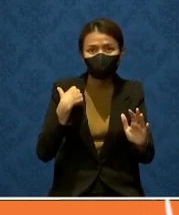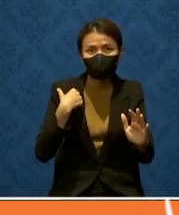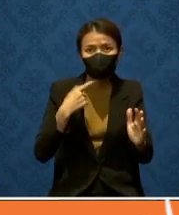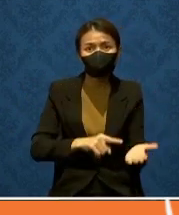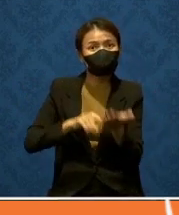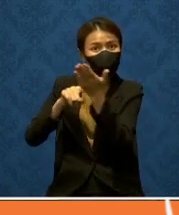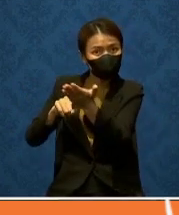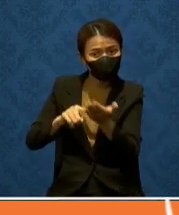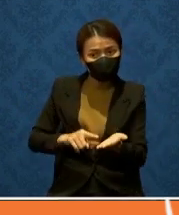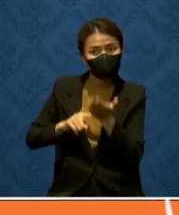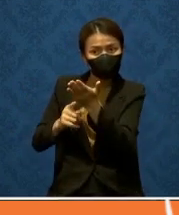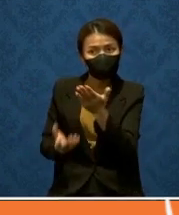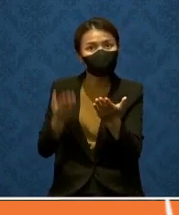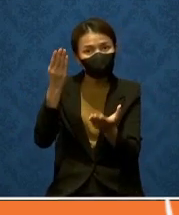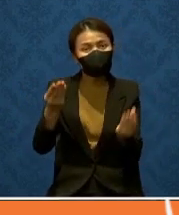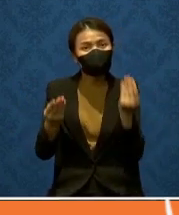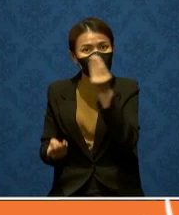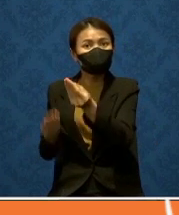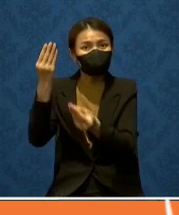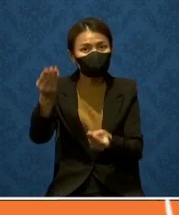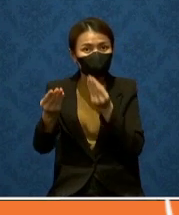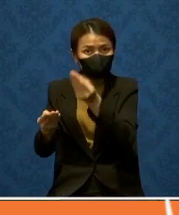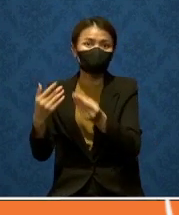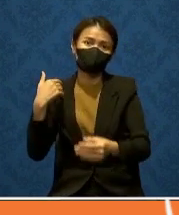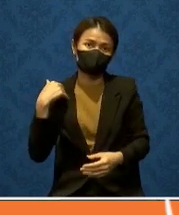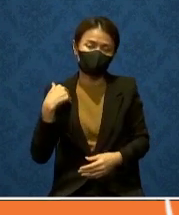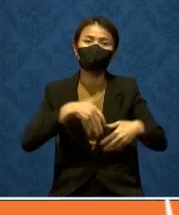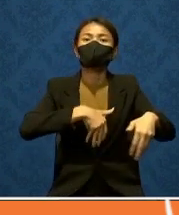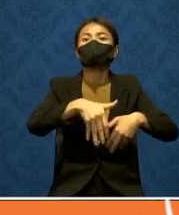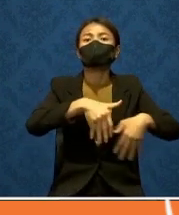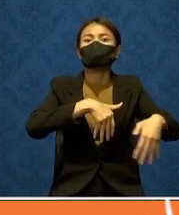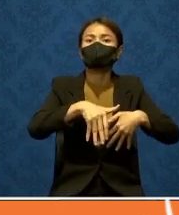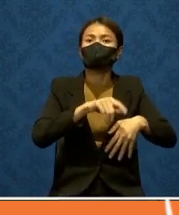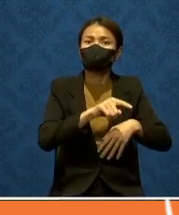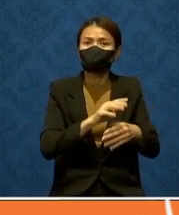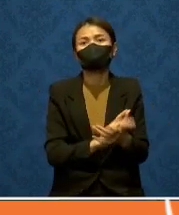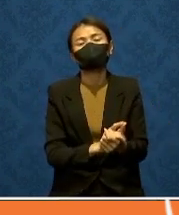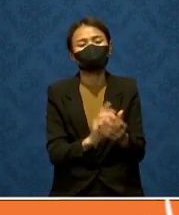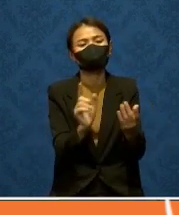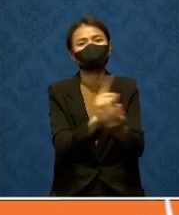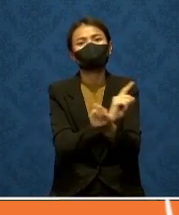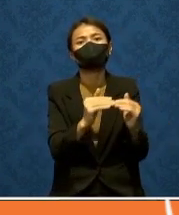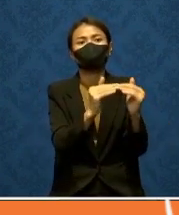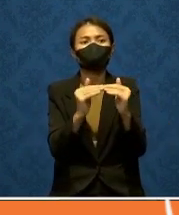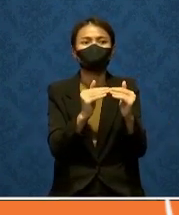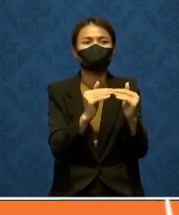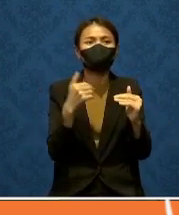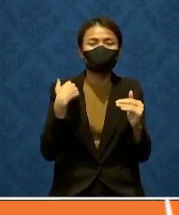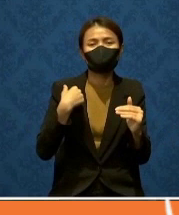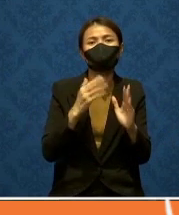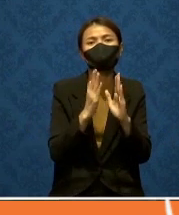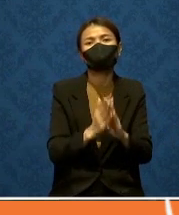งชื่อเสนอกฎหมายก็คือร่างของพีมุฟหรือว่าขบวนการเพื่อสังคมที่เป็นธรรมมี 16,000 กว่าราย